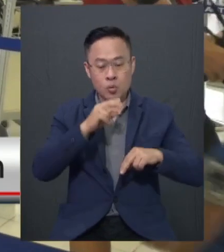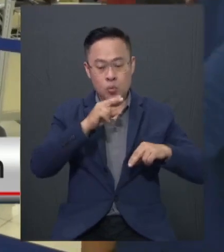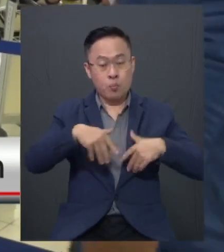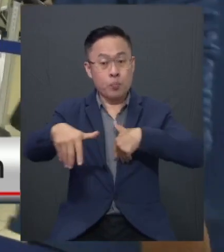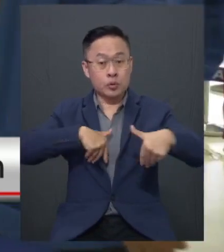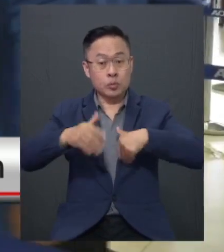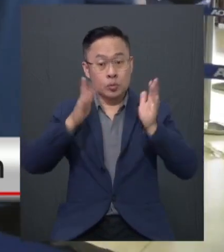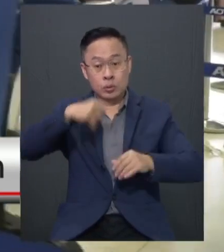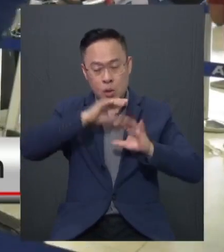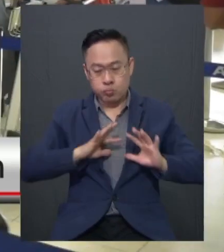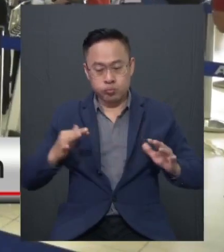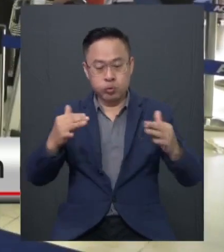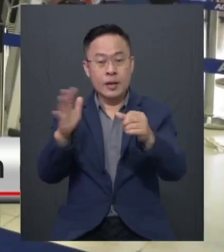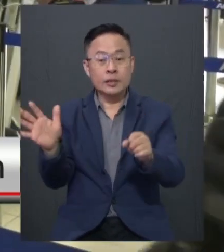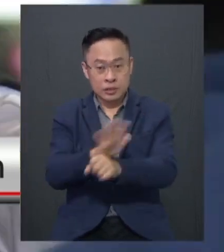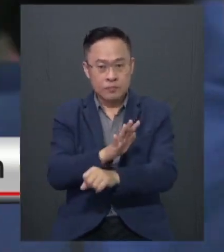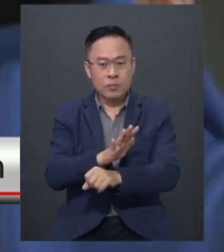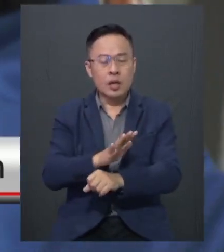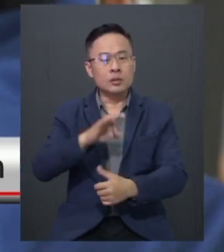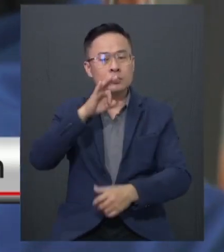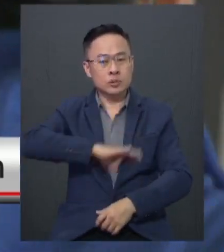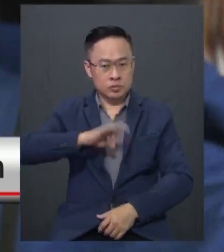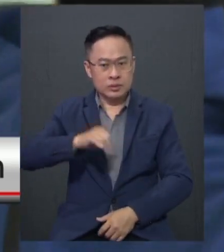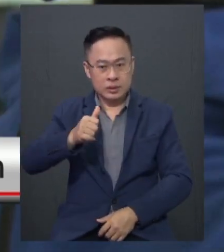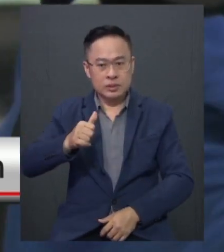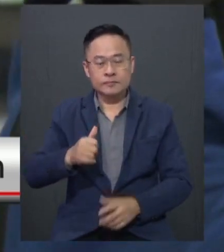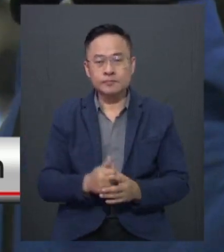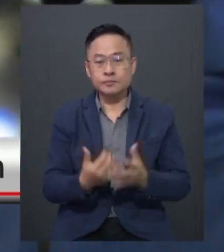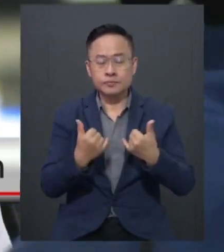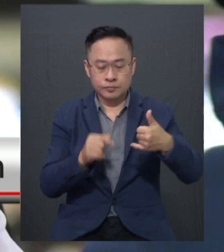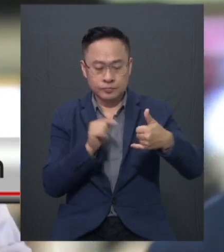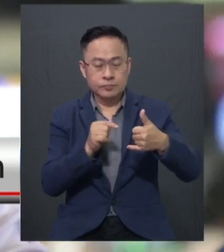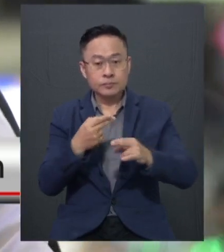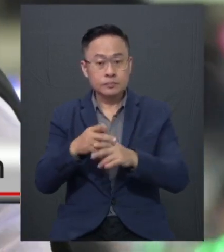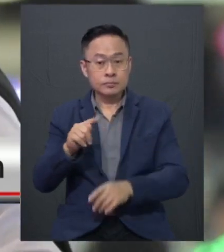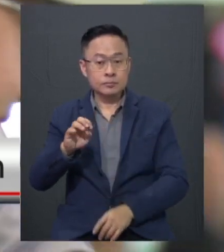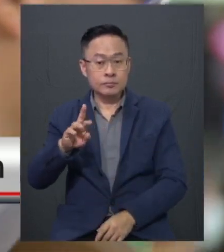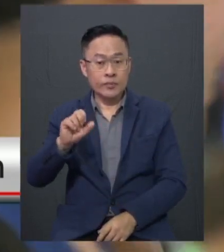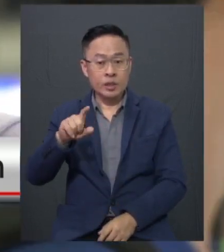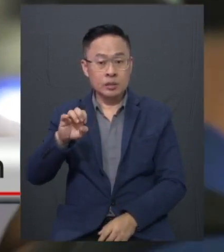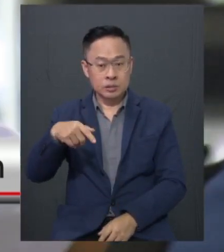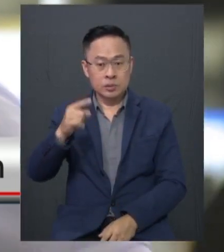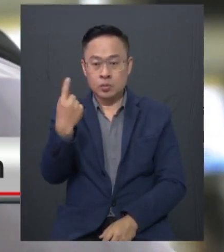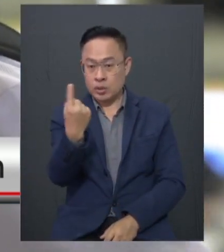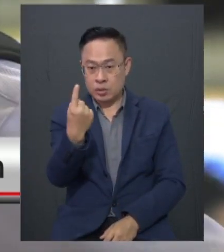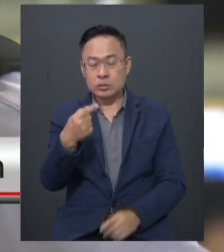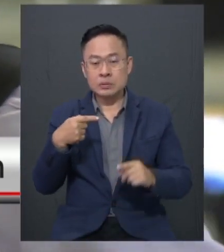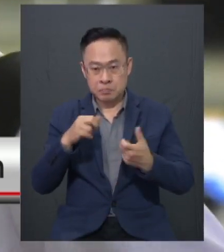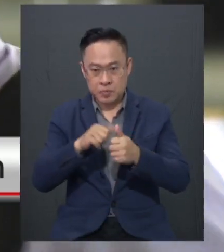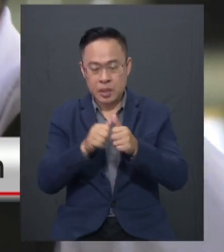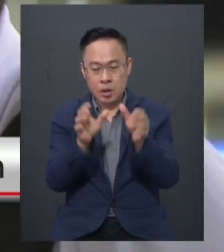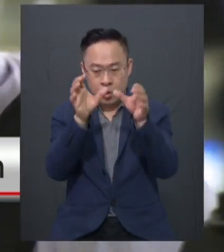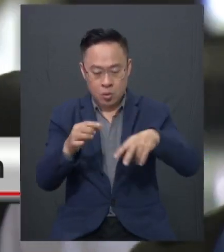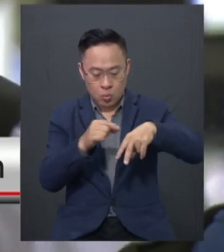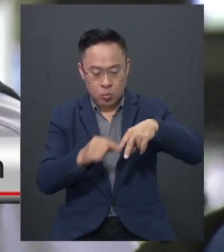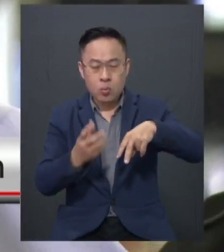มาโน่ก็บอกว่าก็ยอมรับนะว่าตอนนี้เนี่ยทุกคนพร้อมหมดมีแค่ธีรศิลป์คนเดียวนี่แหละฮะ